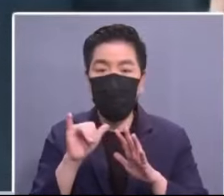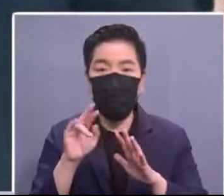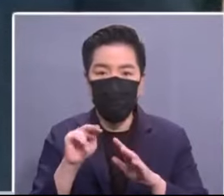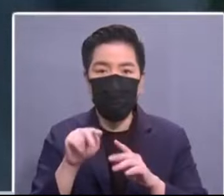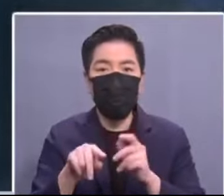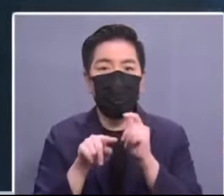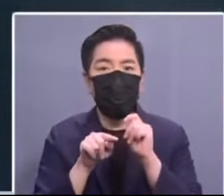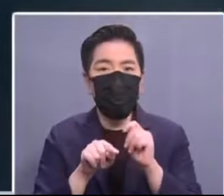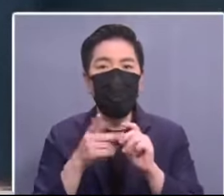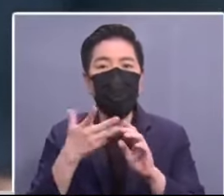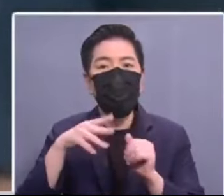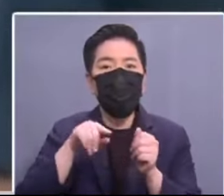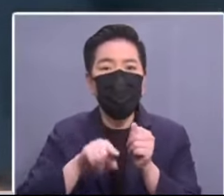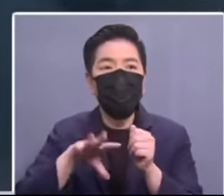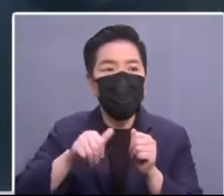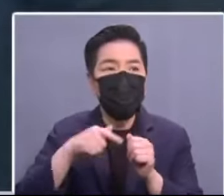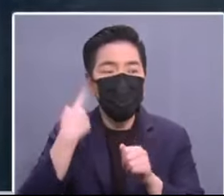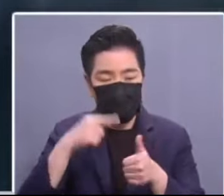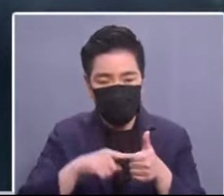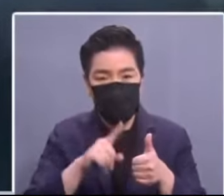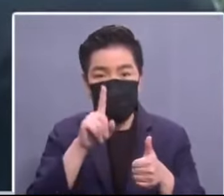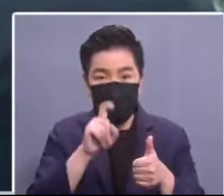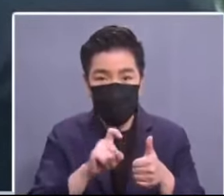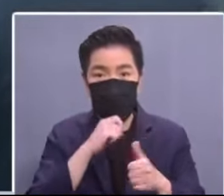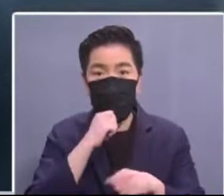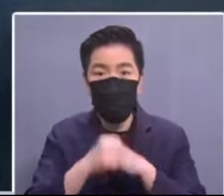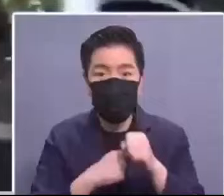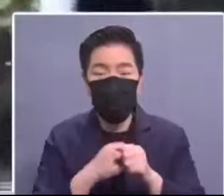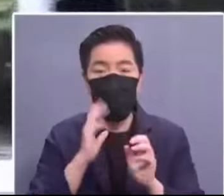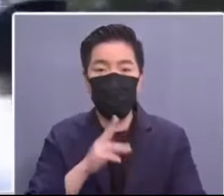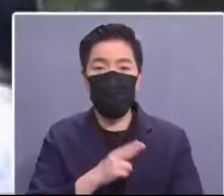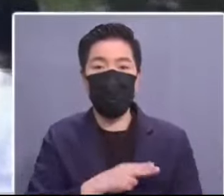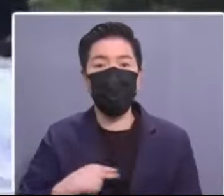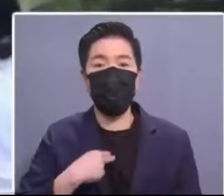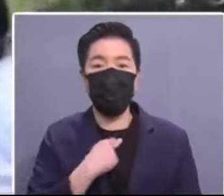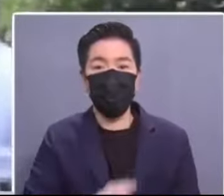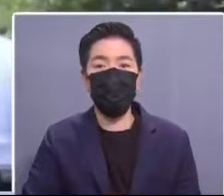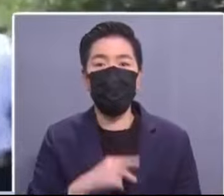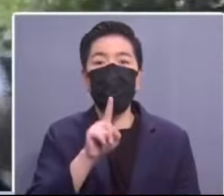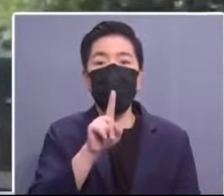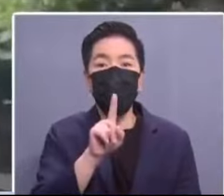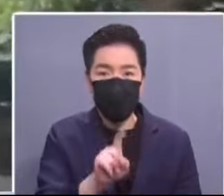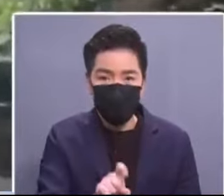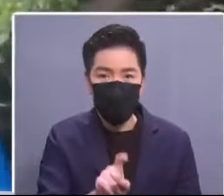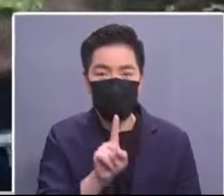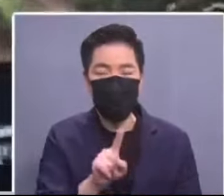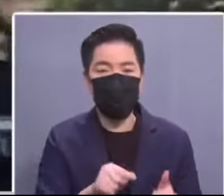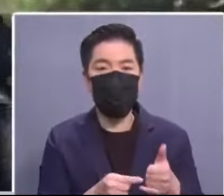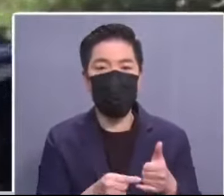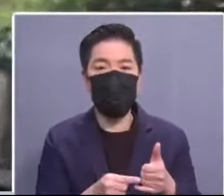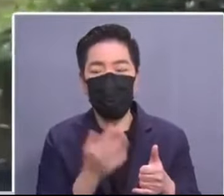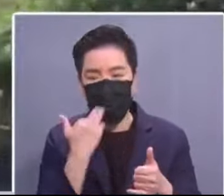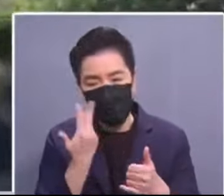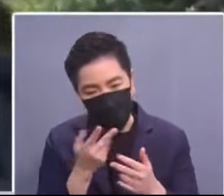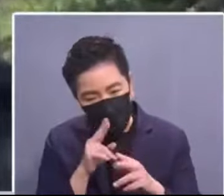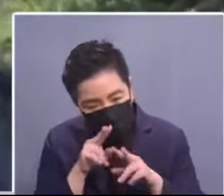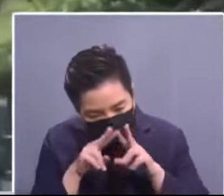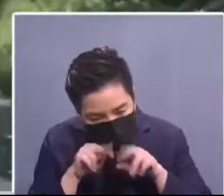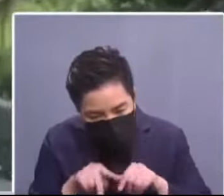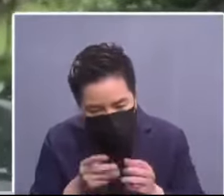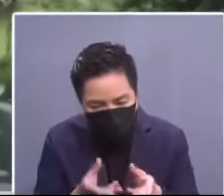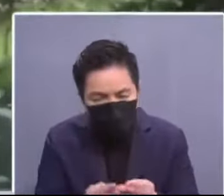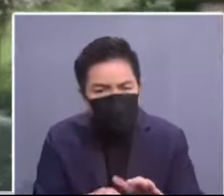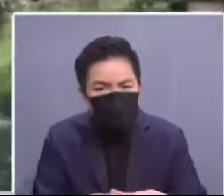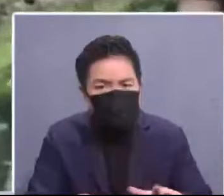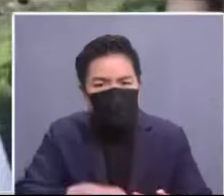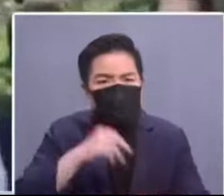ตนะคะนางสาวนิโครซาเว่นไวครอปสัญชาติสวิตเซอร์แลนด์นะคะเสียชีวิตค่ะซึ่งจากการตรวจสภาพพื้น